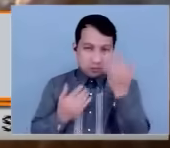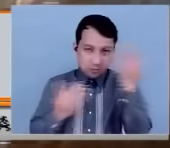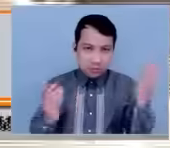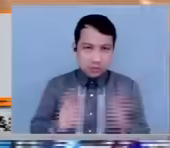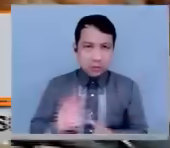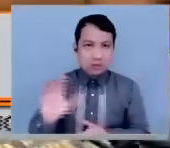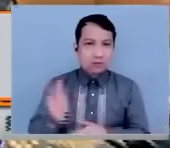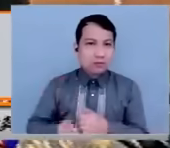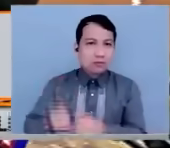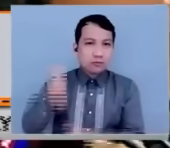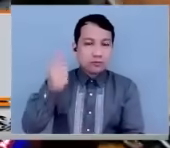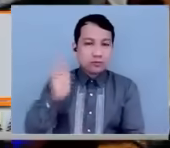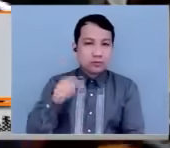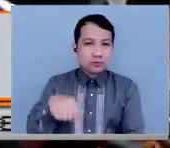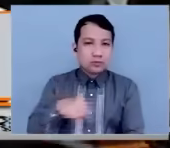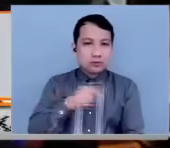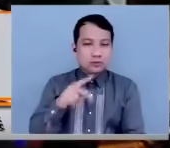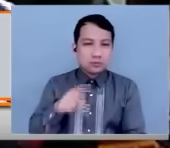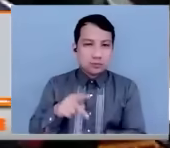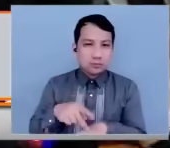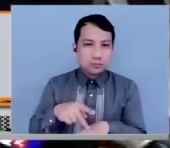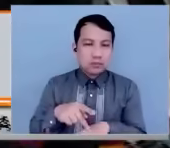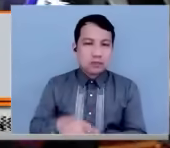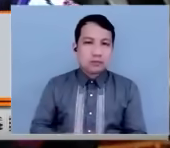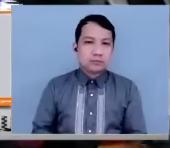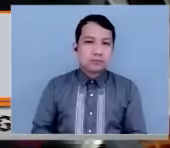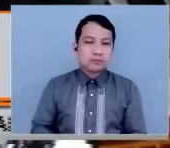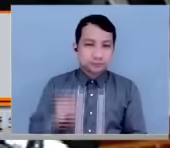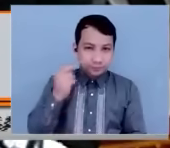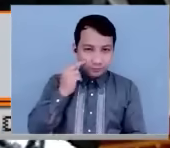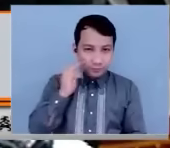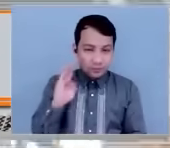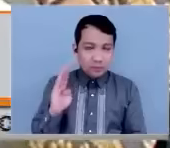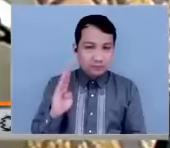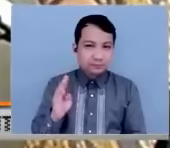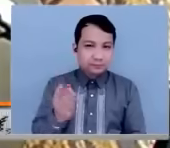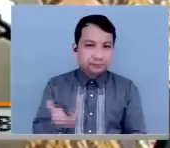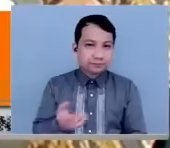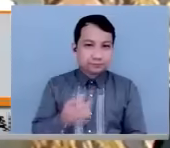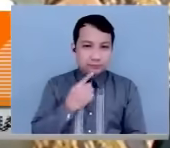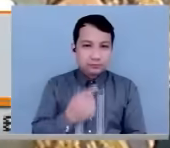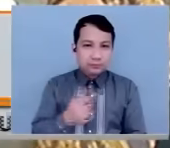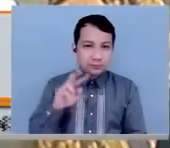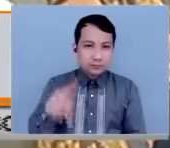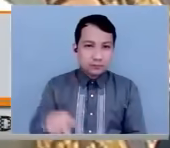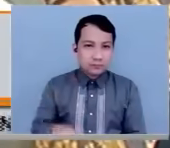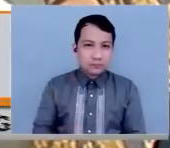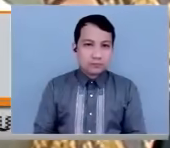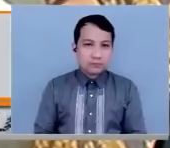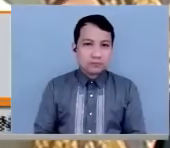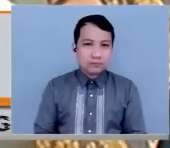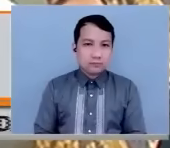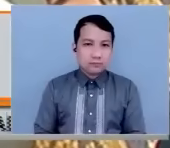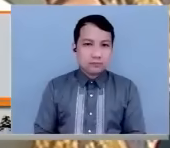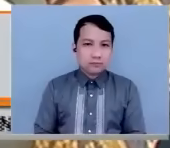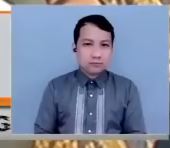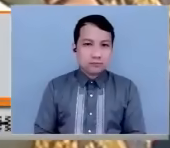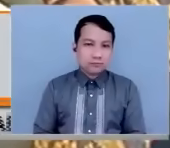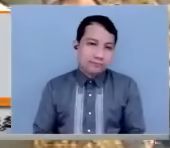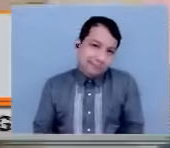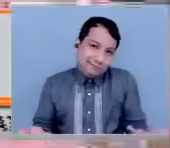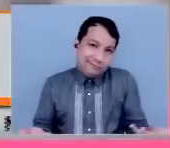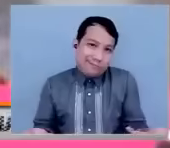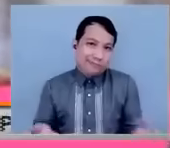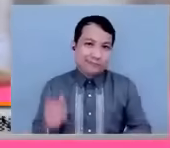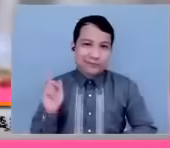dito si senator Nancy Binay naman ito lang ang naging reakson niya Ah ganun talaga